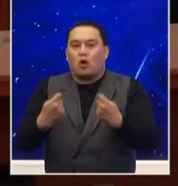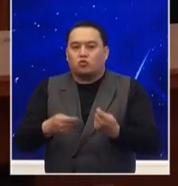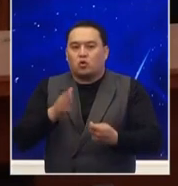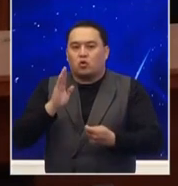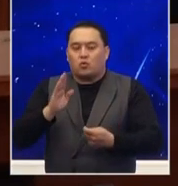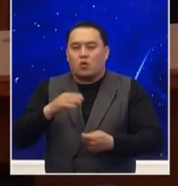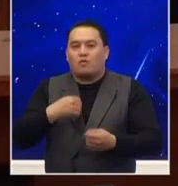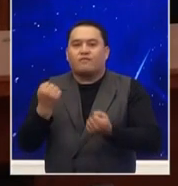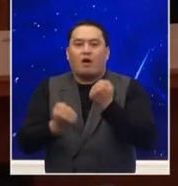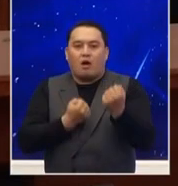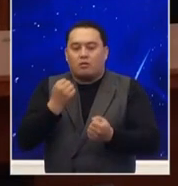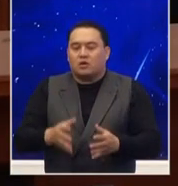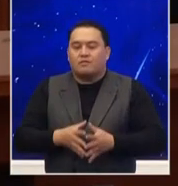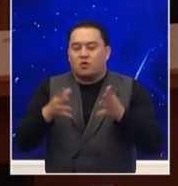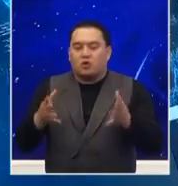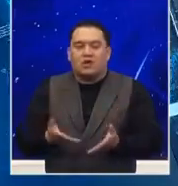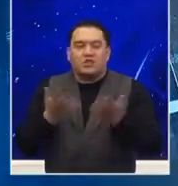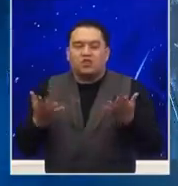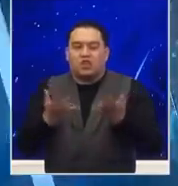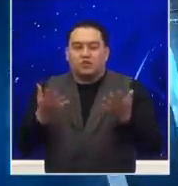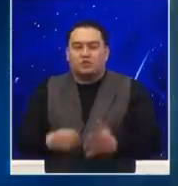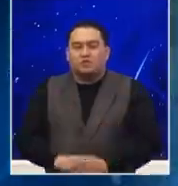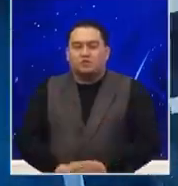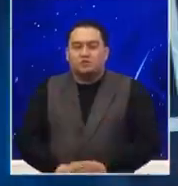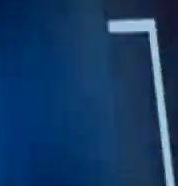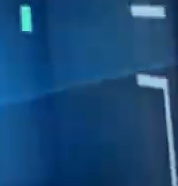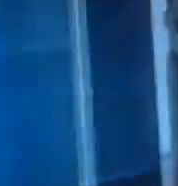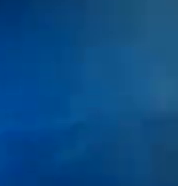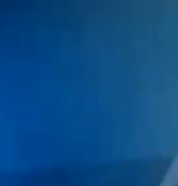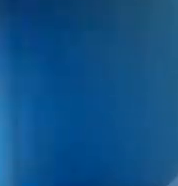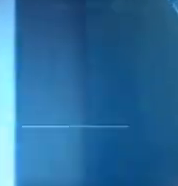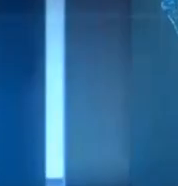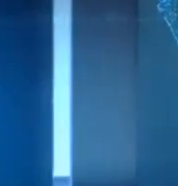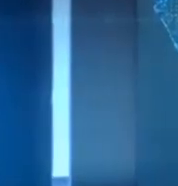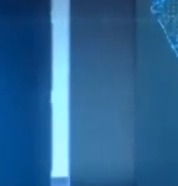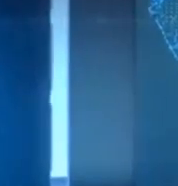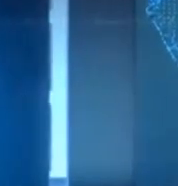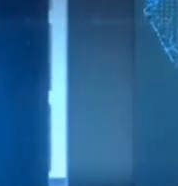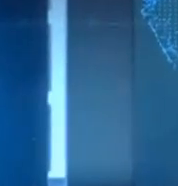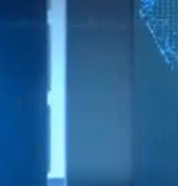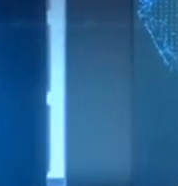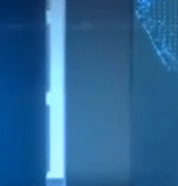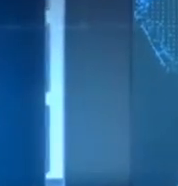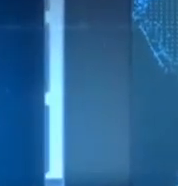ответственности нерадивых водителей стало в разы легче. Дамир Анитов, Нуржан Муканов, телеканал ЖЦУ.